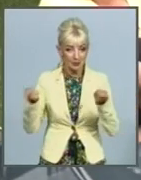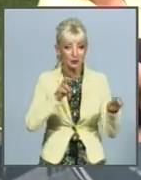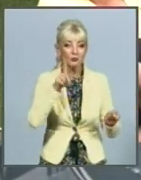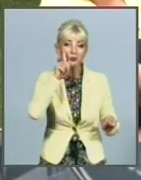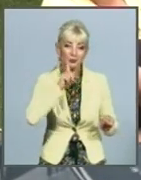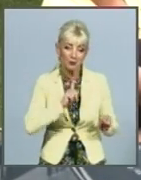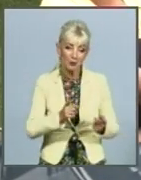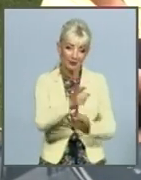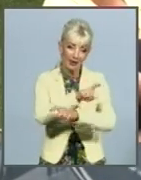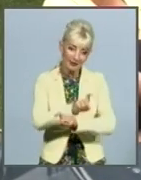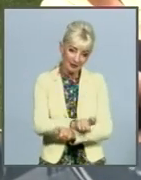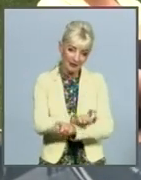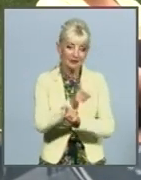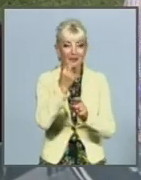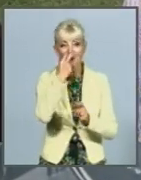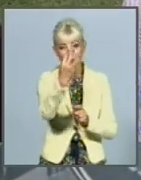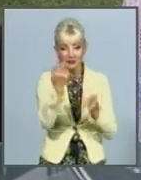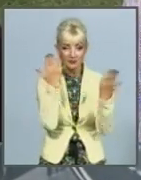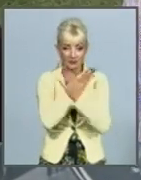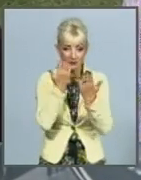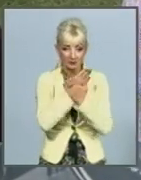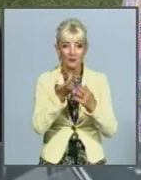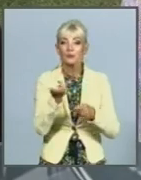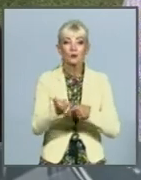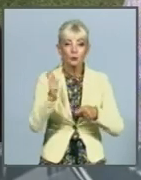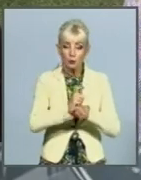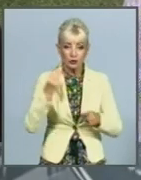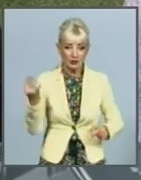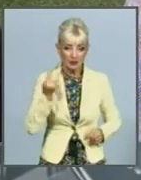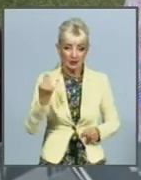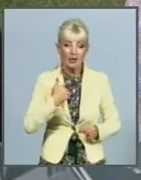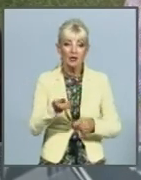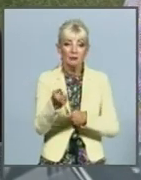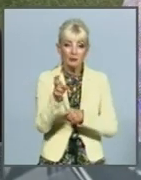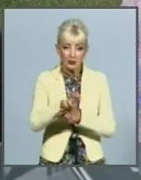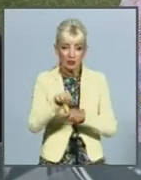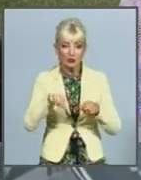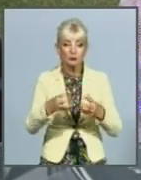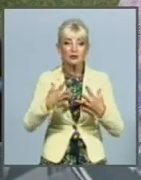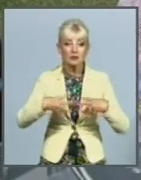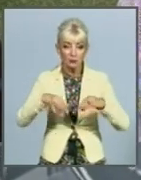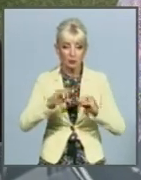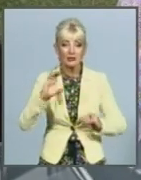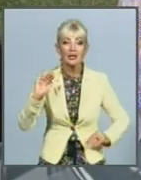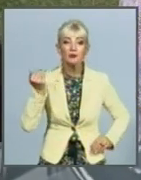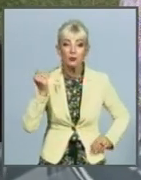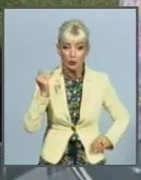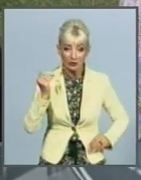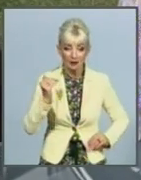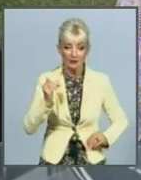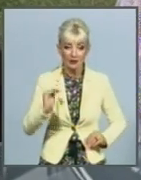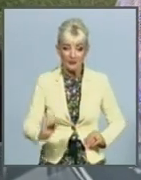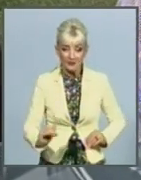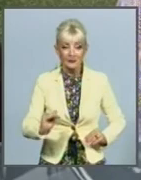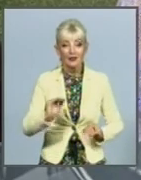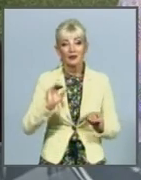розташуватись на газоні для перегляду фільму. Дуже цікаво. Ми прийшли тут з сім'єю, з дитином. Тобто, дитина